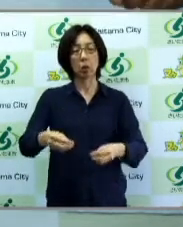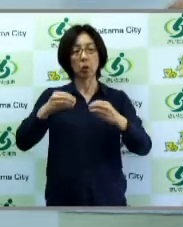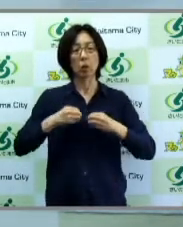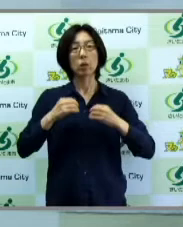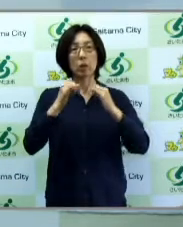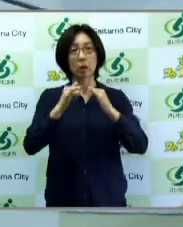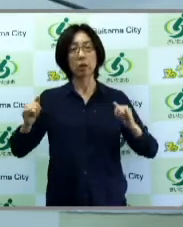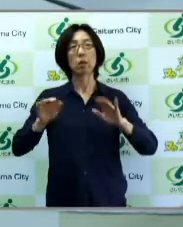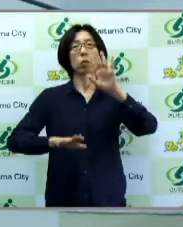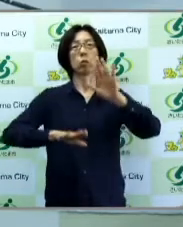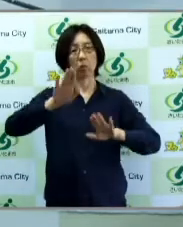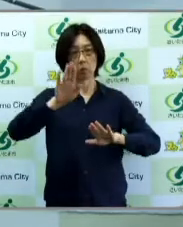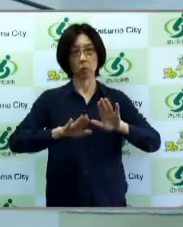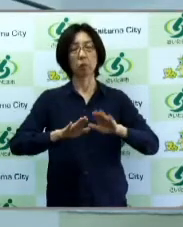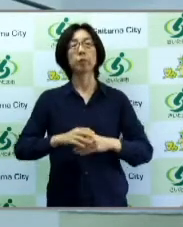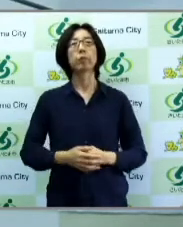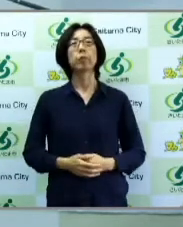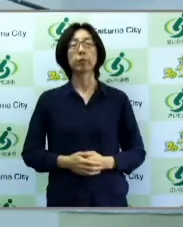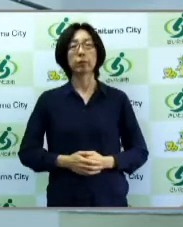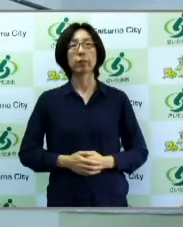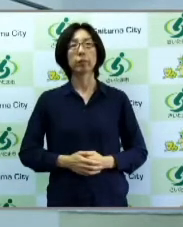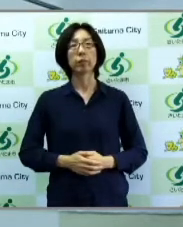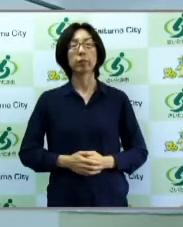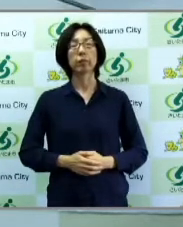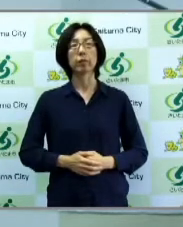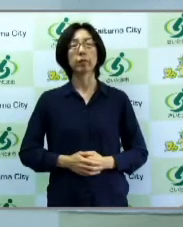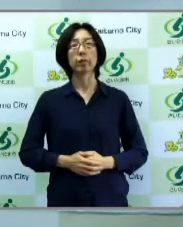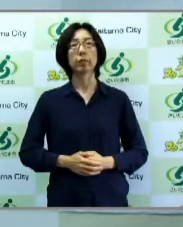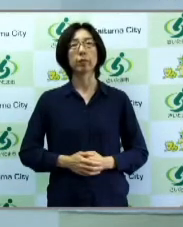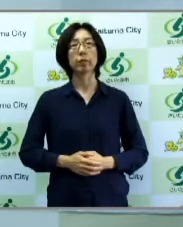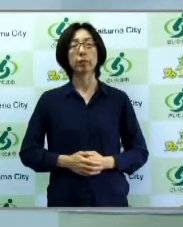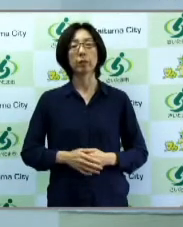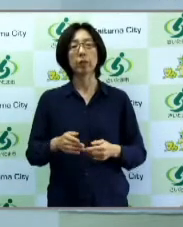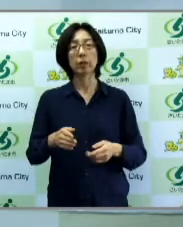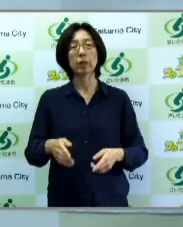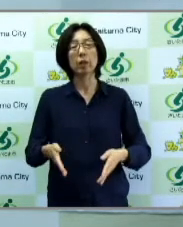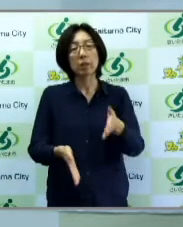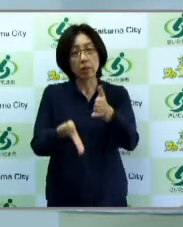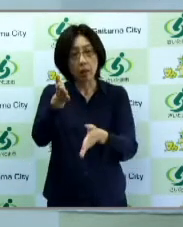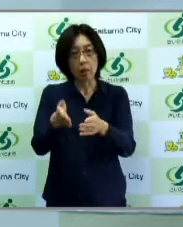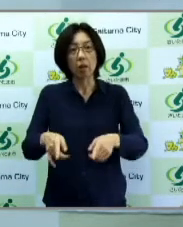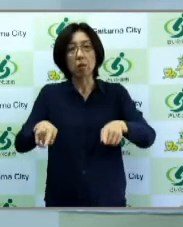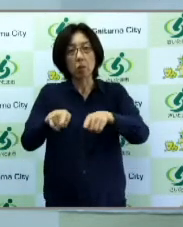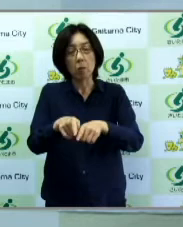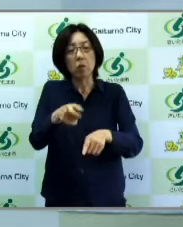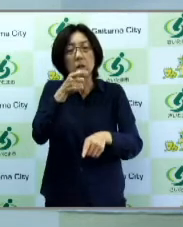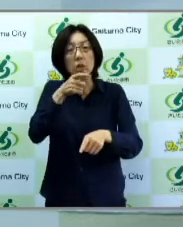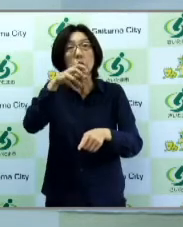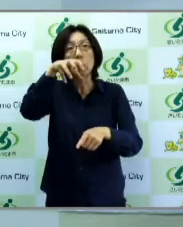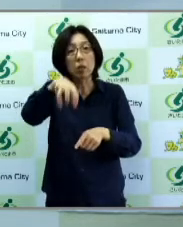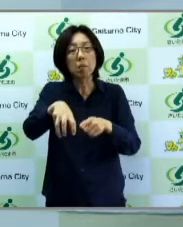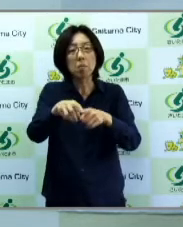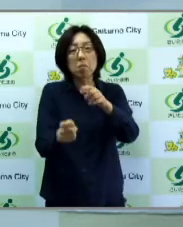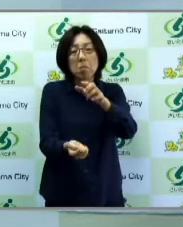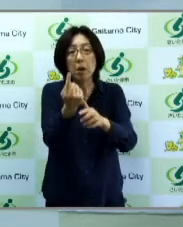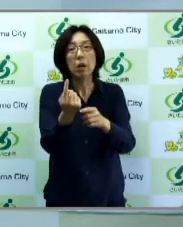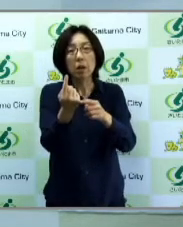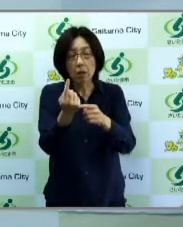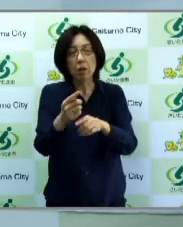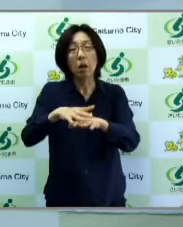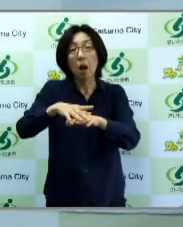てご説明をさせていただきたいと思います。接待を伴う飲食店で最初に陽性者が判明した